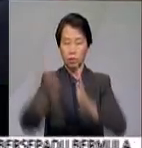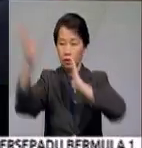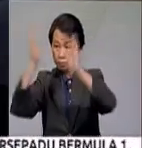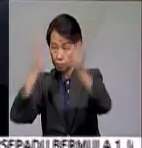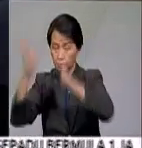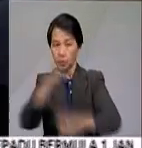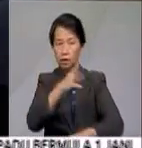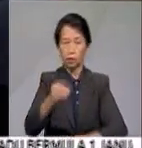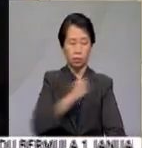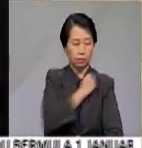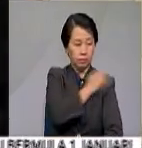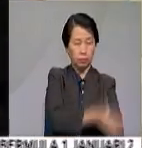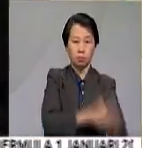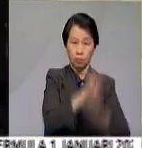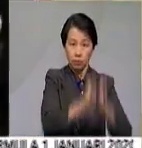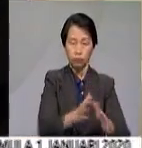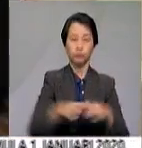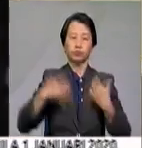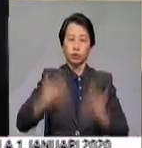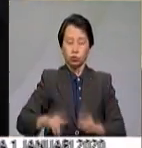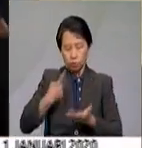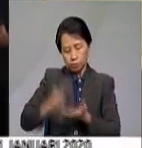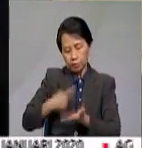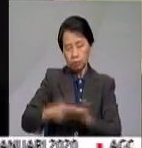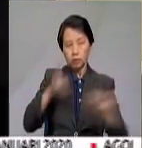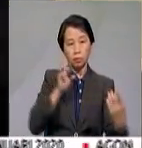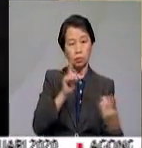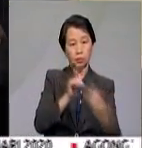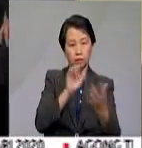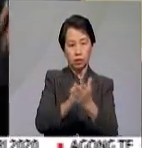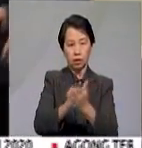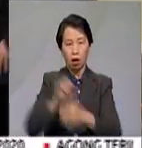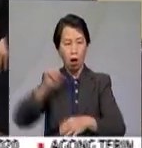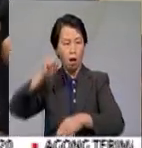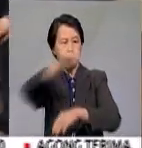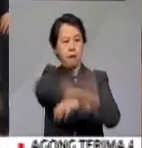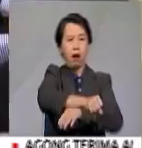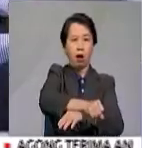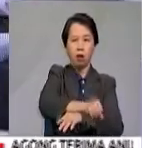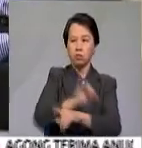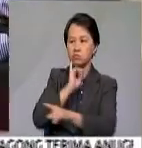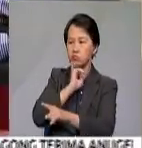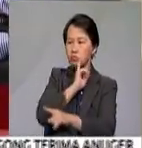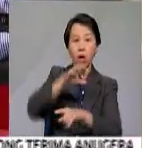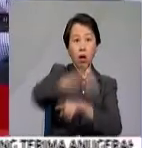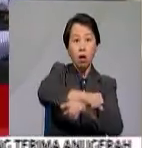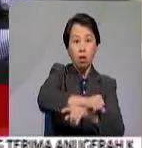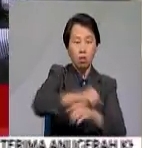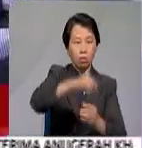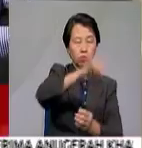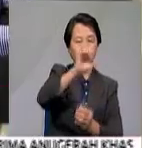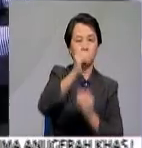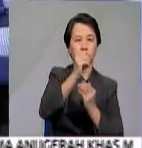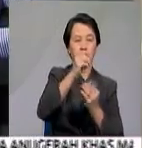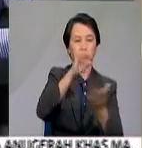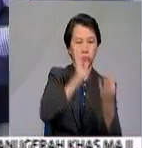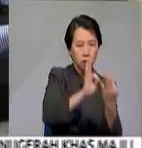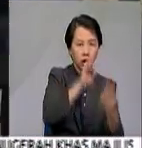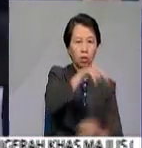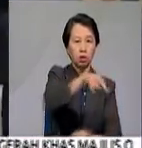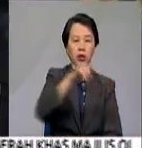the Palestinian. Terus dibincangkan dalam pertemuan itu serangan terbaru tentera Zionis terhadap Semenanjung Gaza.